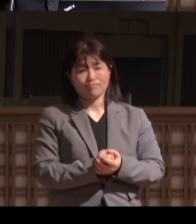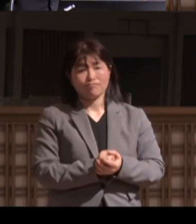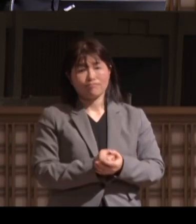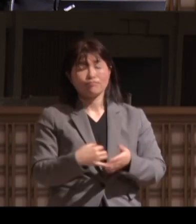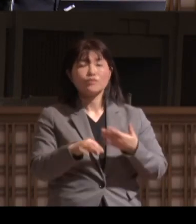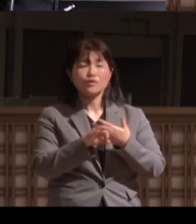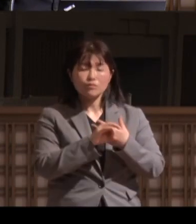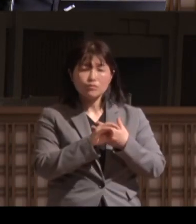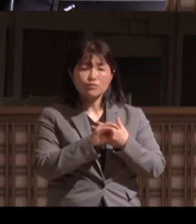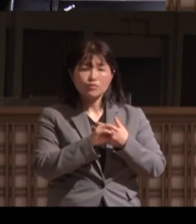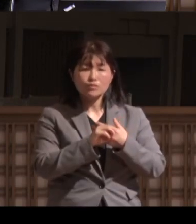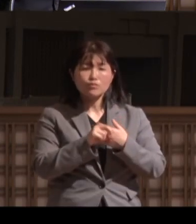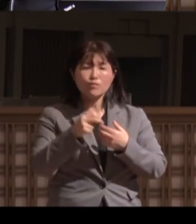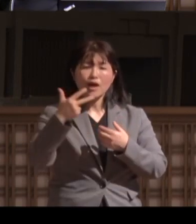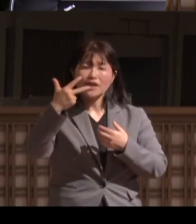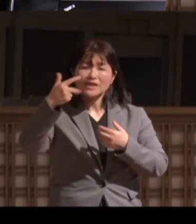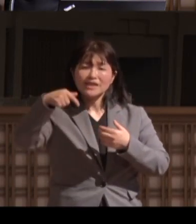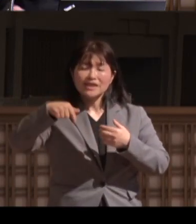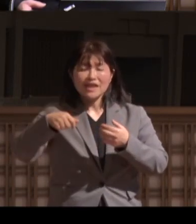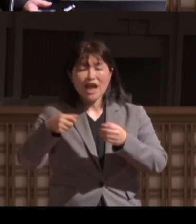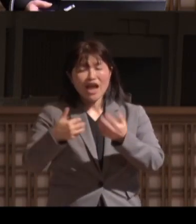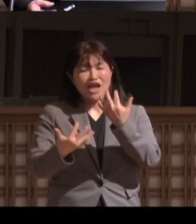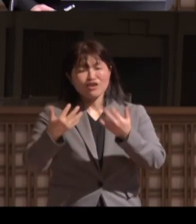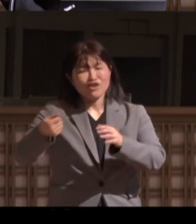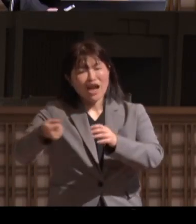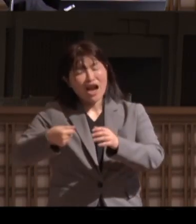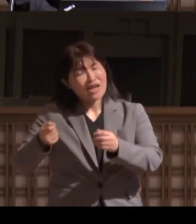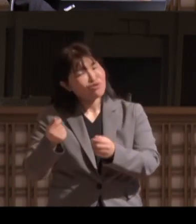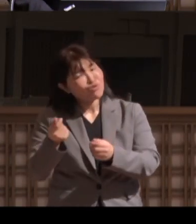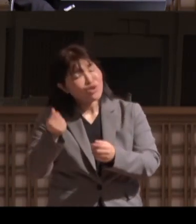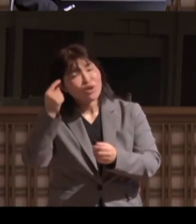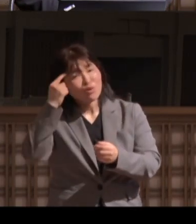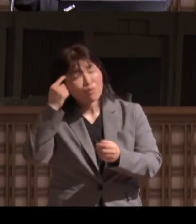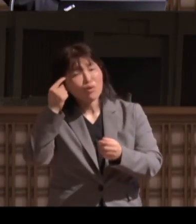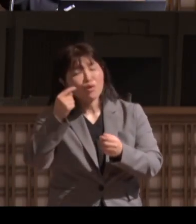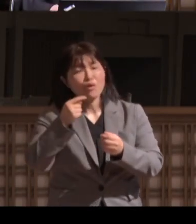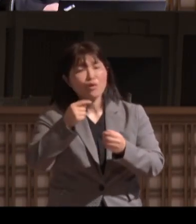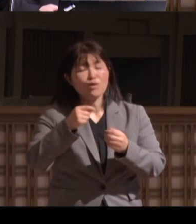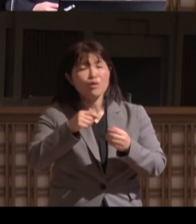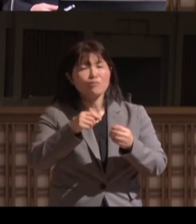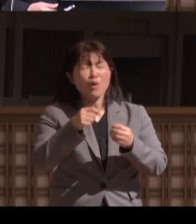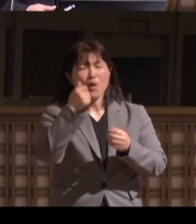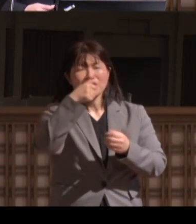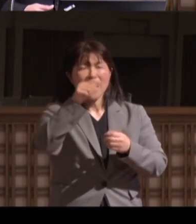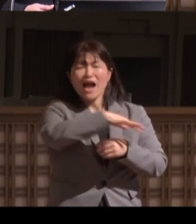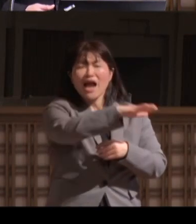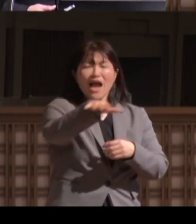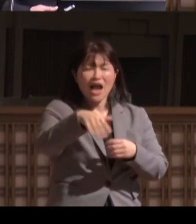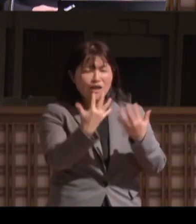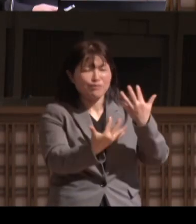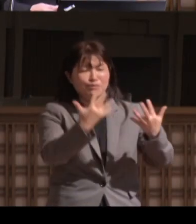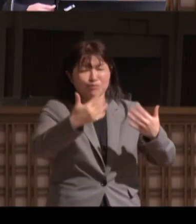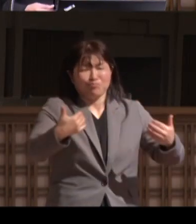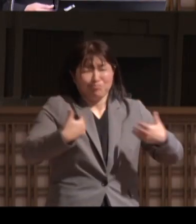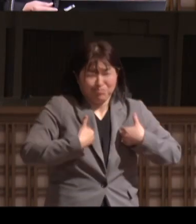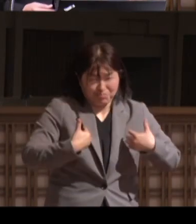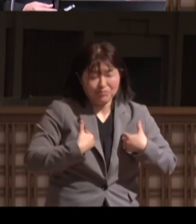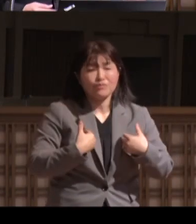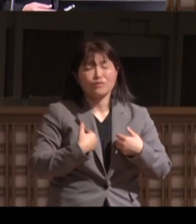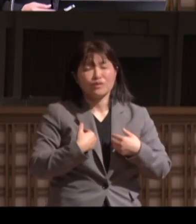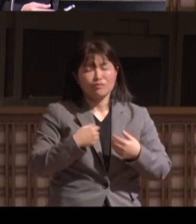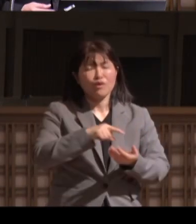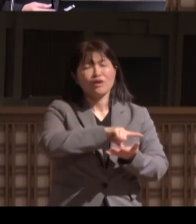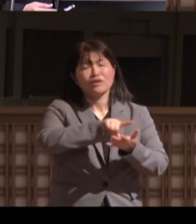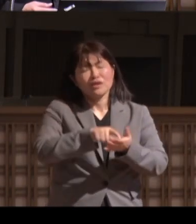まあの広島市内であんまり草刈りっていうのはないかもしれませんが郊外に行くと草刈りって必須なんですねと地域の人は